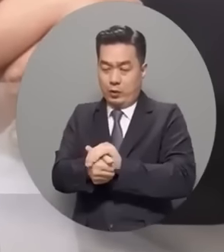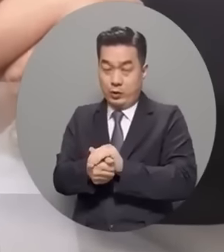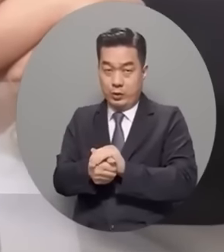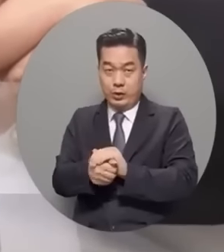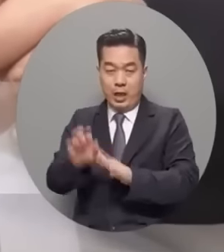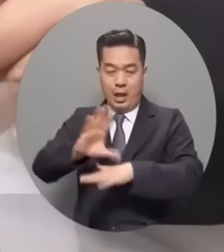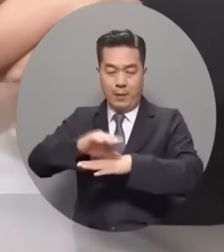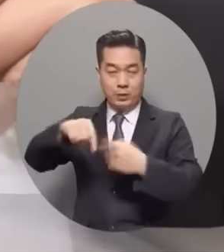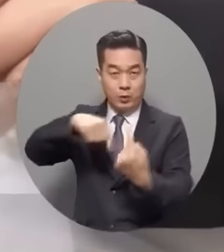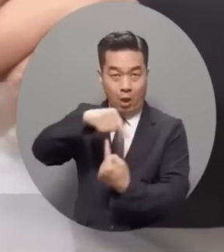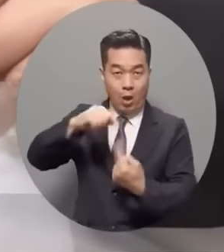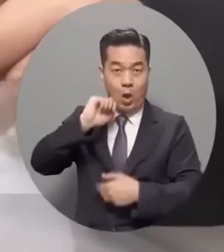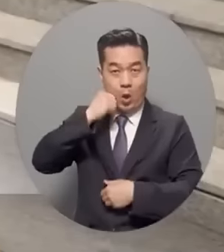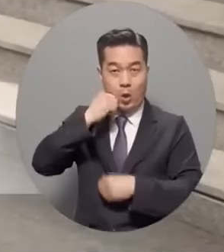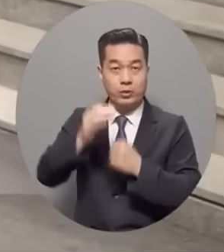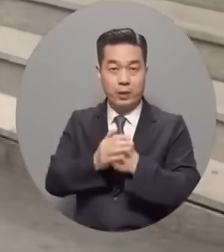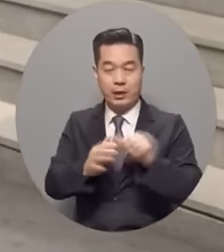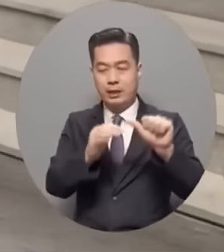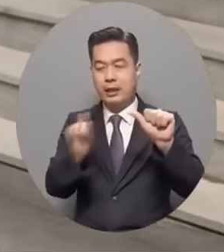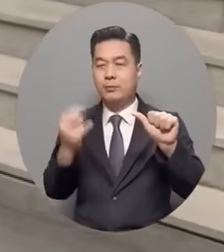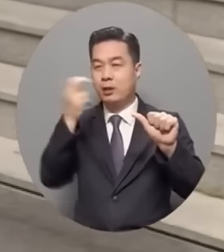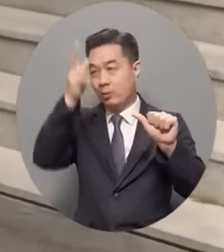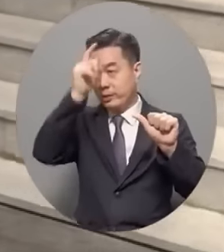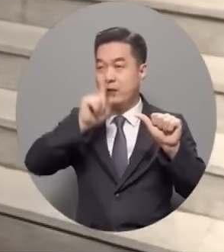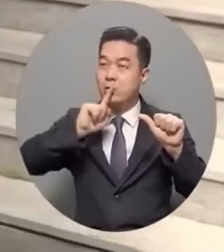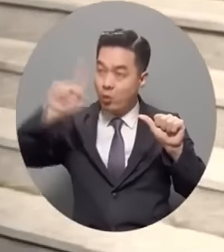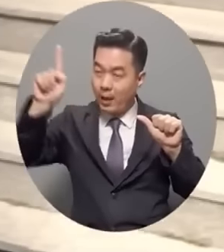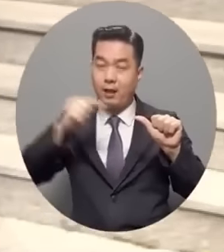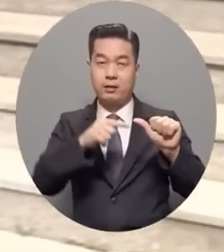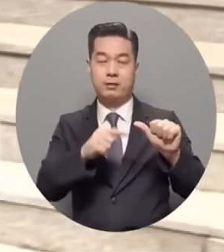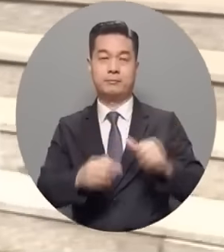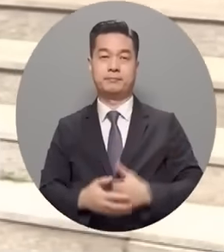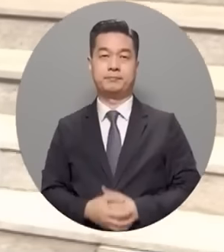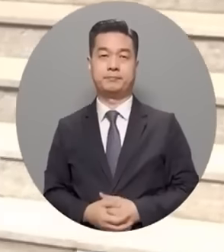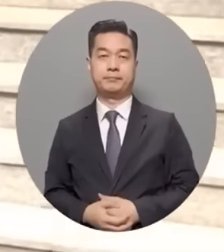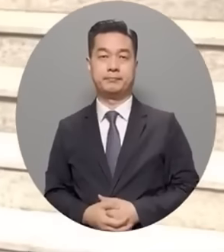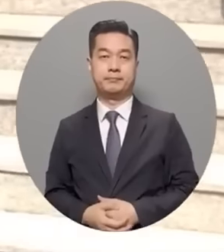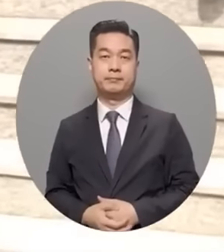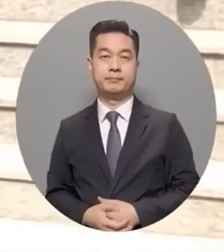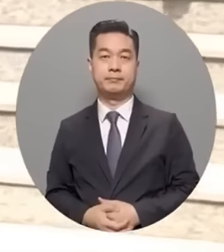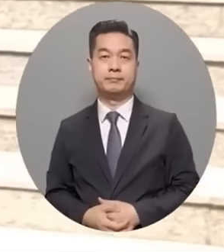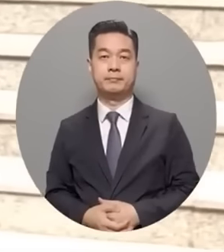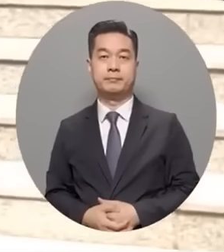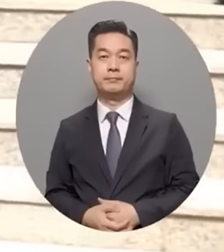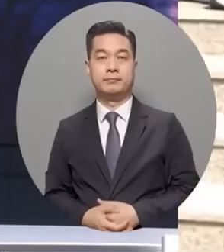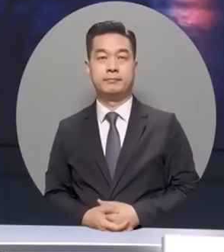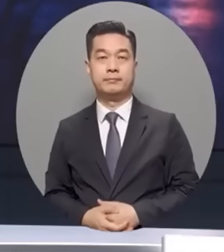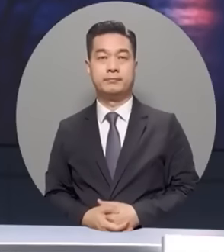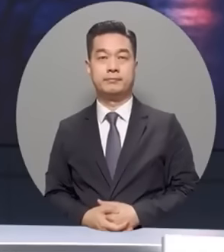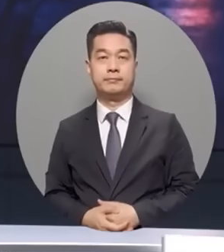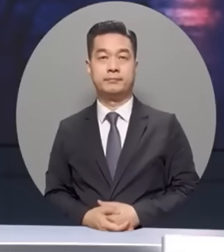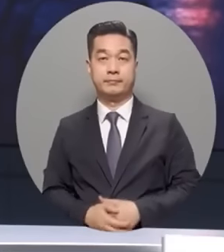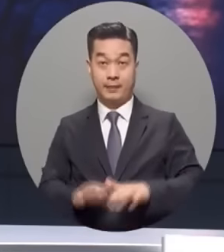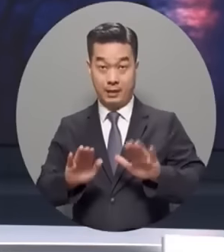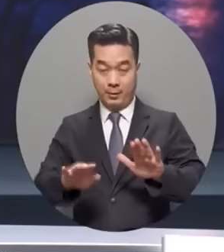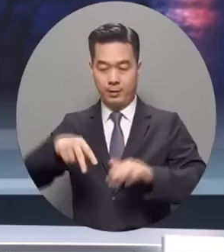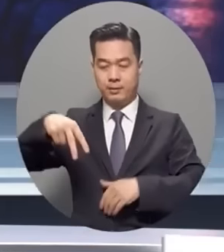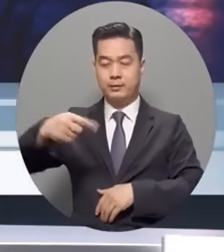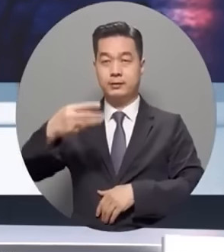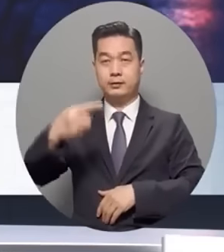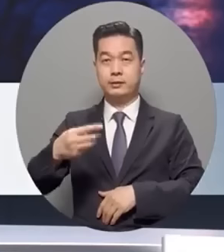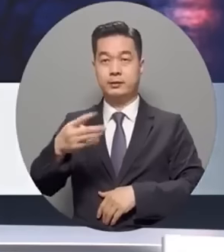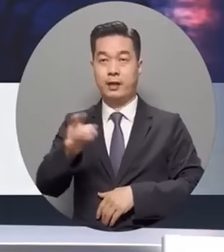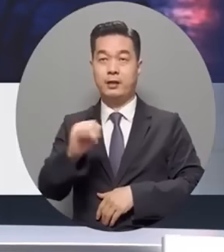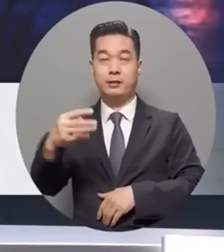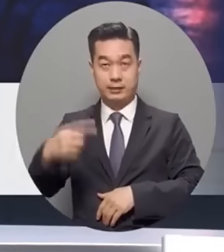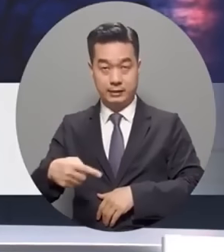침해됐다며 위원 5명을 검찰에 고발했습니다. MBC 뉴스 이용주입니다. 이번 스트레이트 방송에 대한